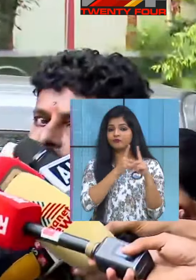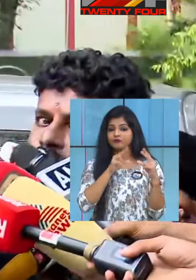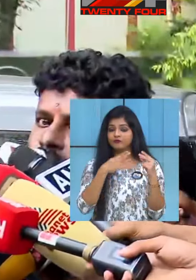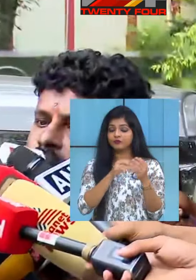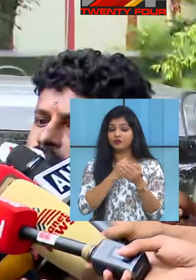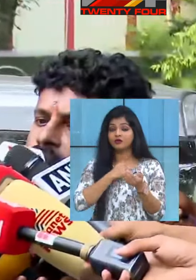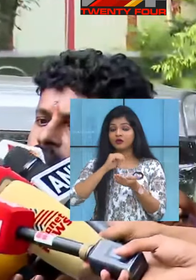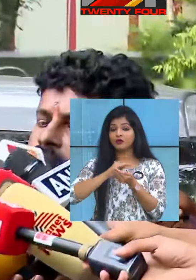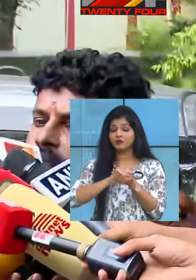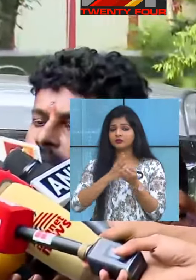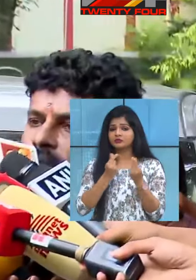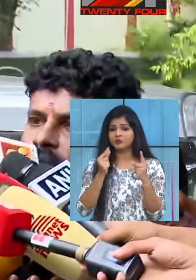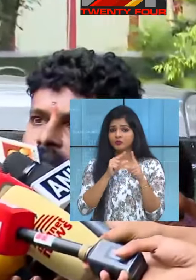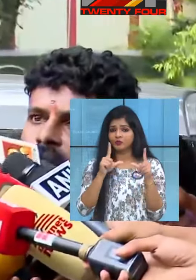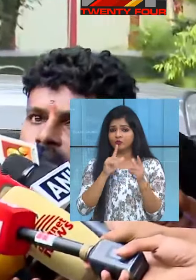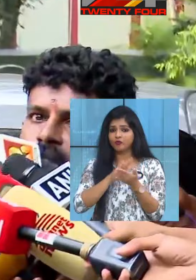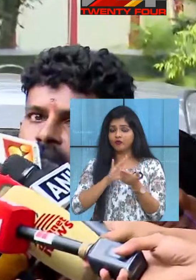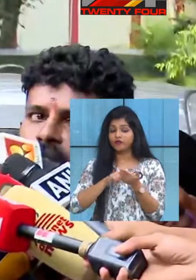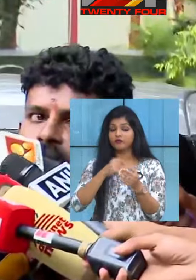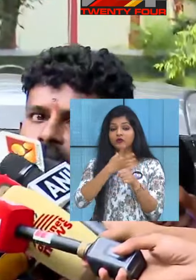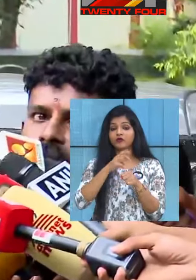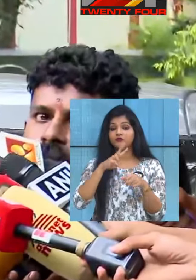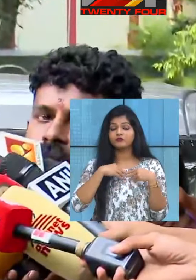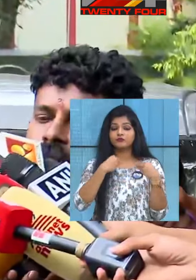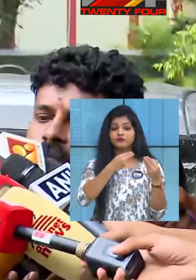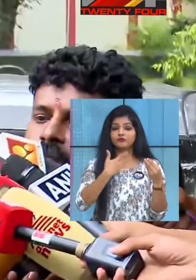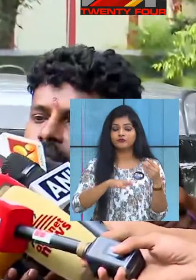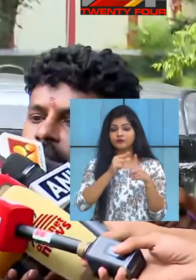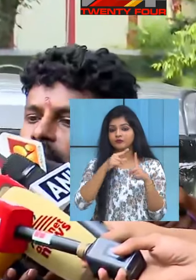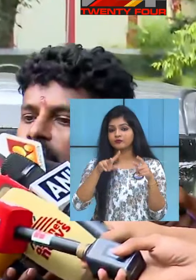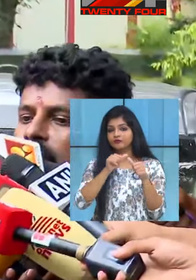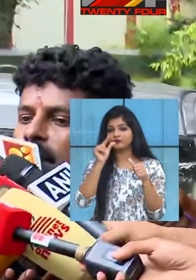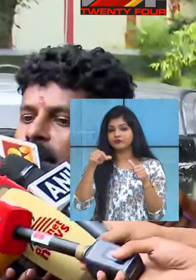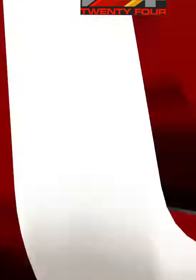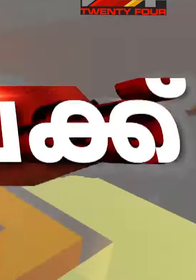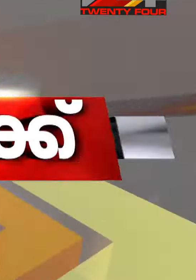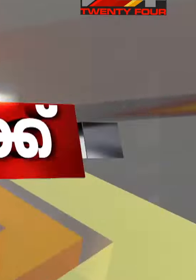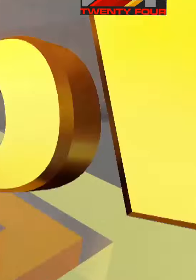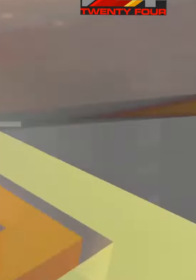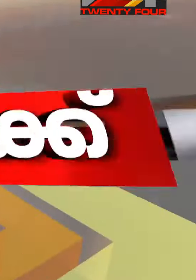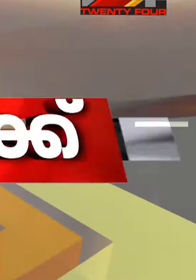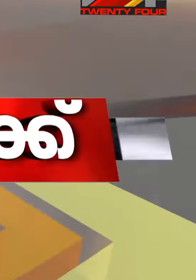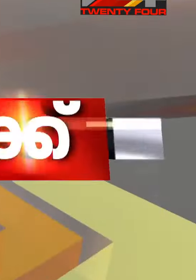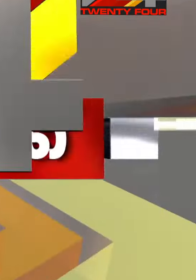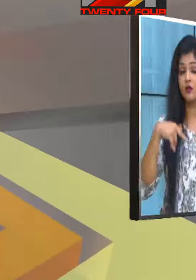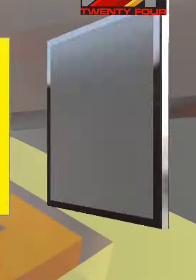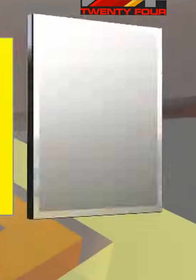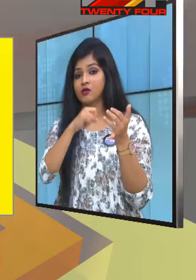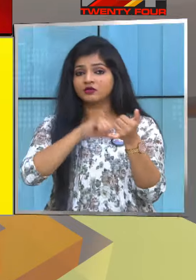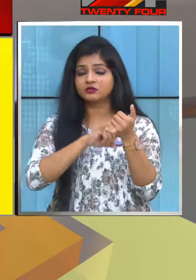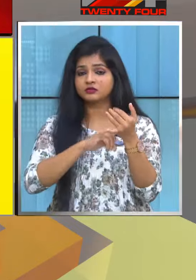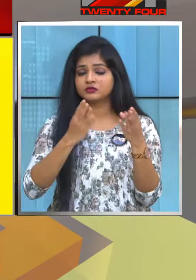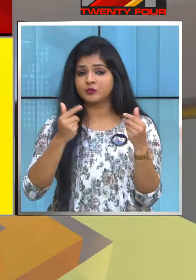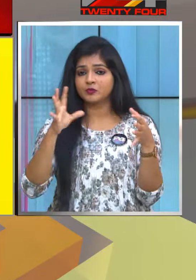പക്കൽ ഉണ്ടായിരുന്ന ചില തെളിവുകൾ ഗവർണർക്ക് കൈമാറി എന്നും പി വി അൻവർ പ്രതികരിക്കുന്നുണ്ട് ഈ നേരത്തെ തന്നെ ആർഎസ്എസുമായി ബന്ധപ്പെട്ട